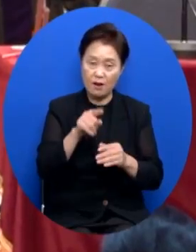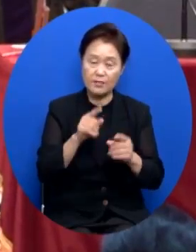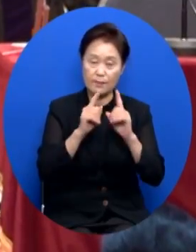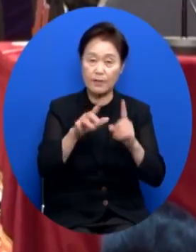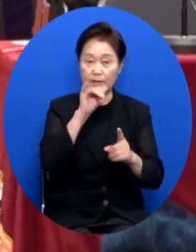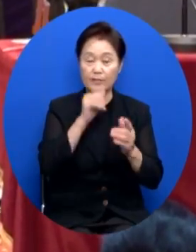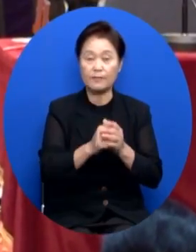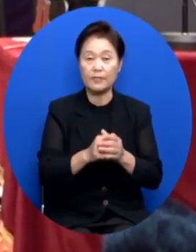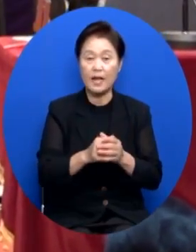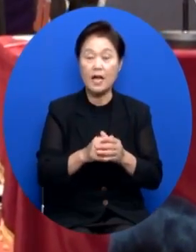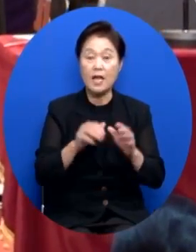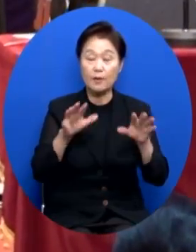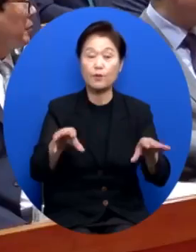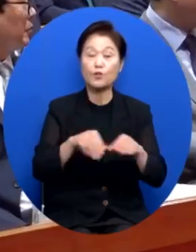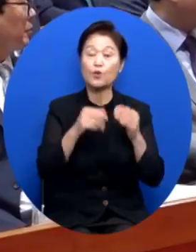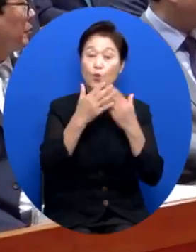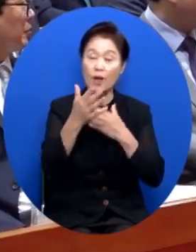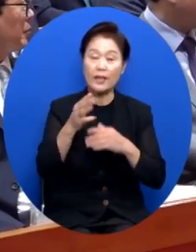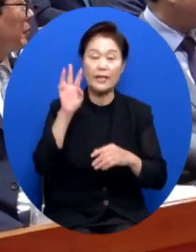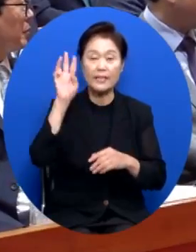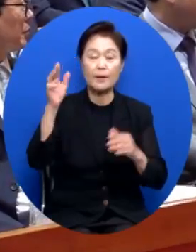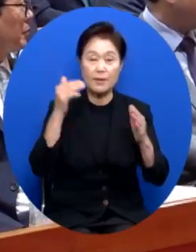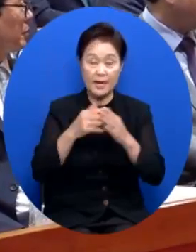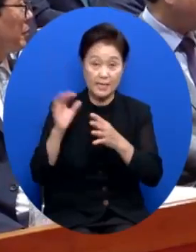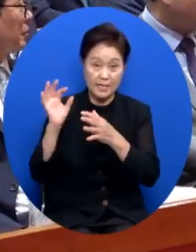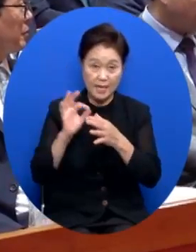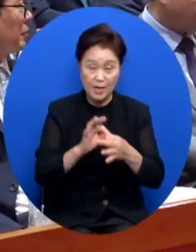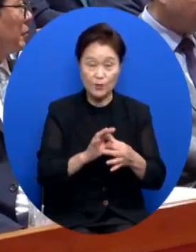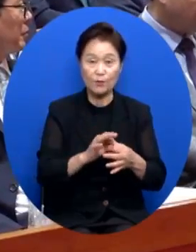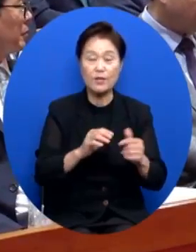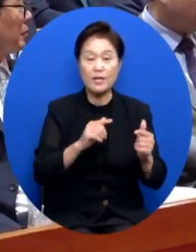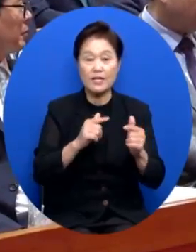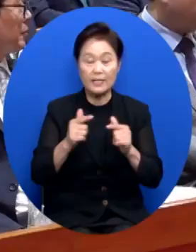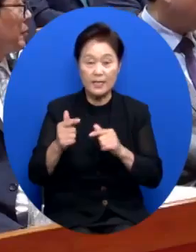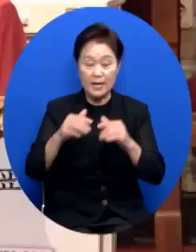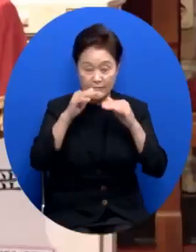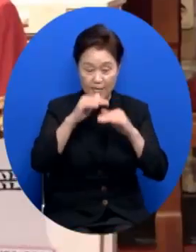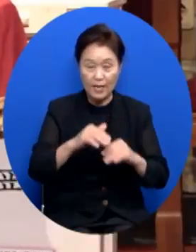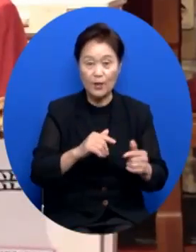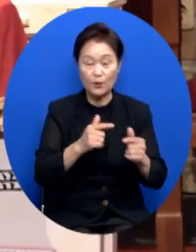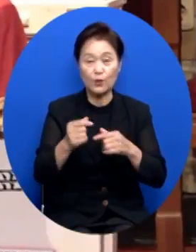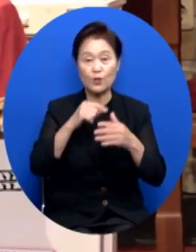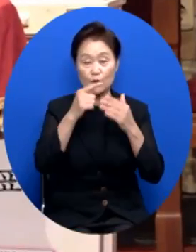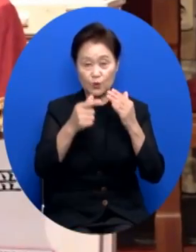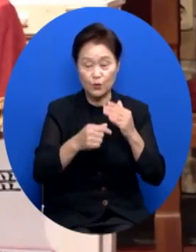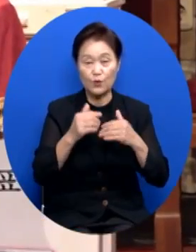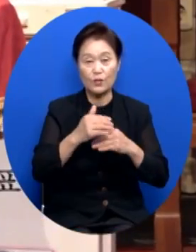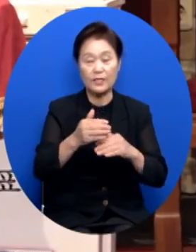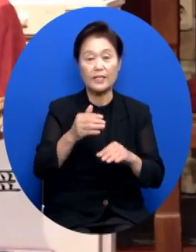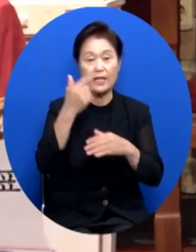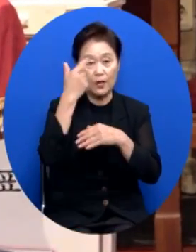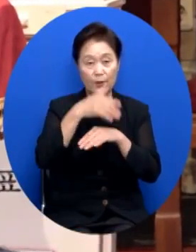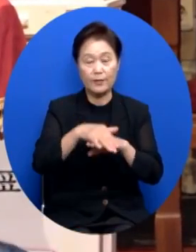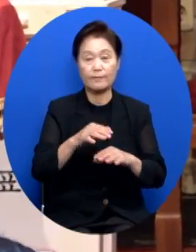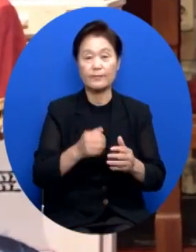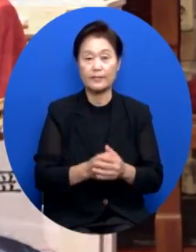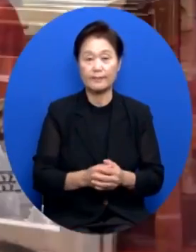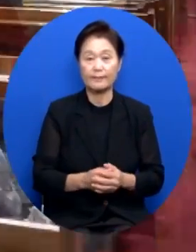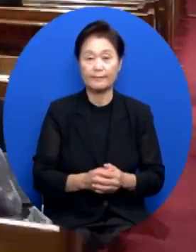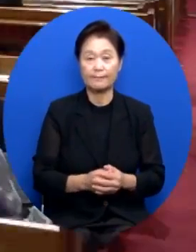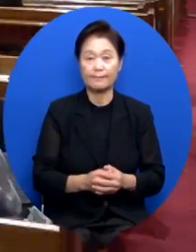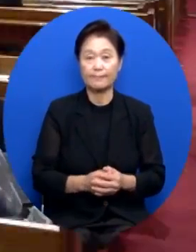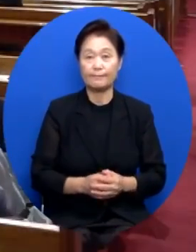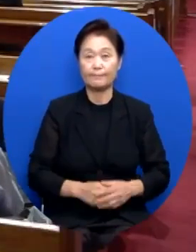총회는 13일까지 이어지며 각종 사무 처리와 사절단 인사, 경건회 등의 순서로 진행될 예정입니다. CTS